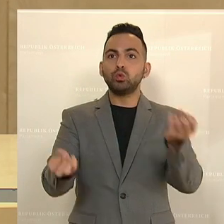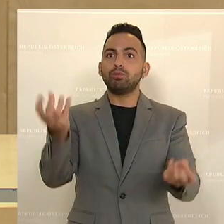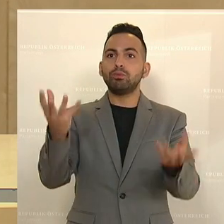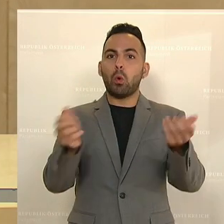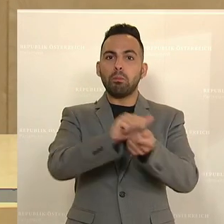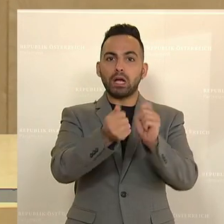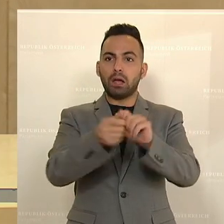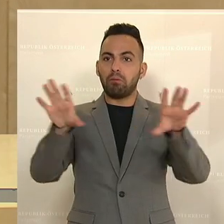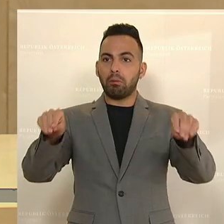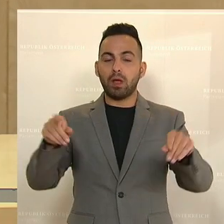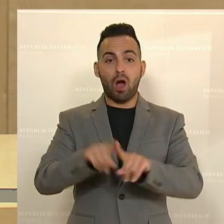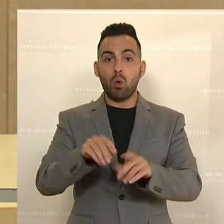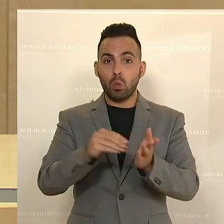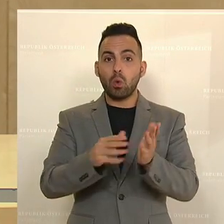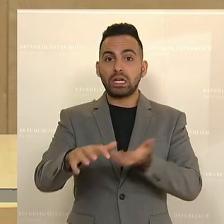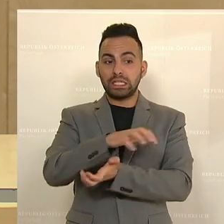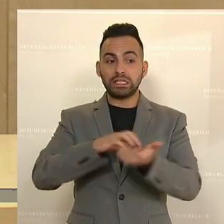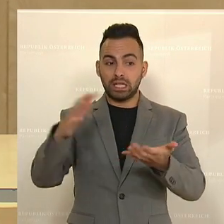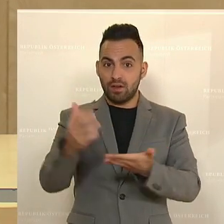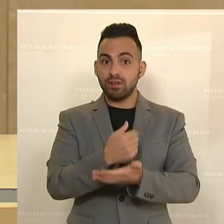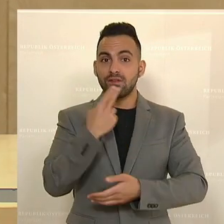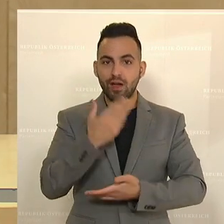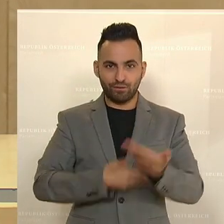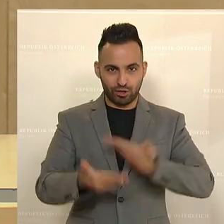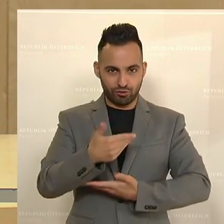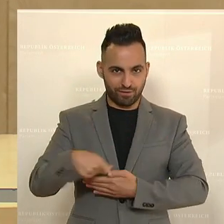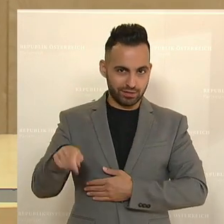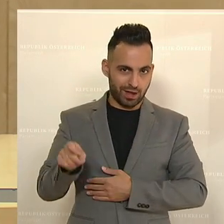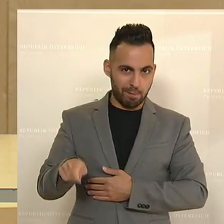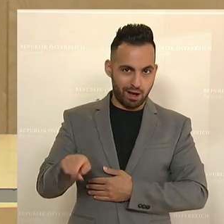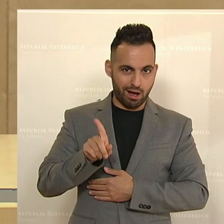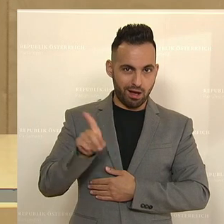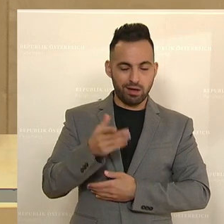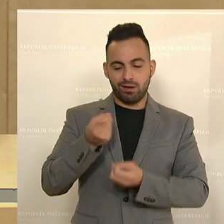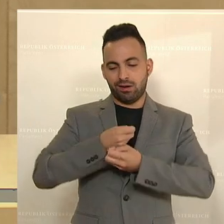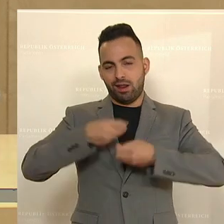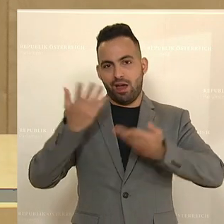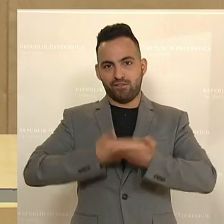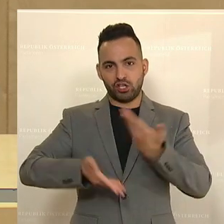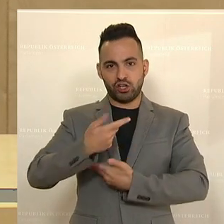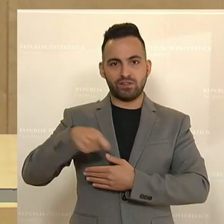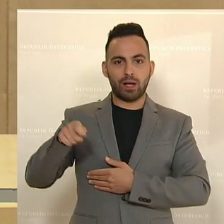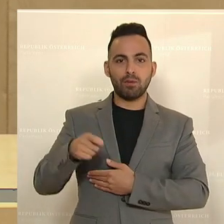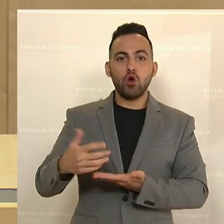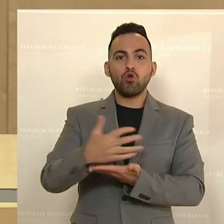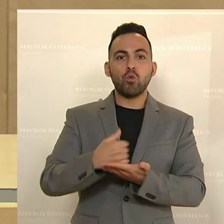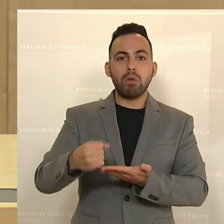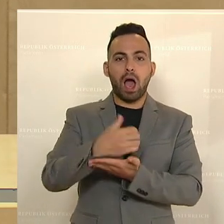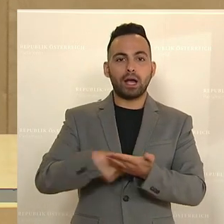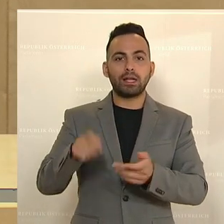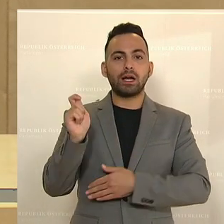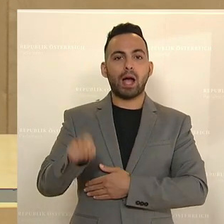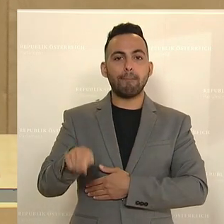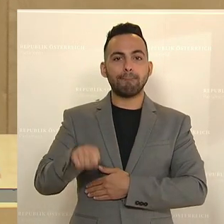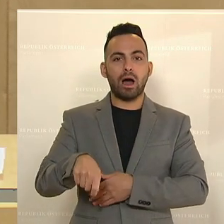weiterer Krisengewinnler ist die Wirtschaftskammer. Die Wirtschaftskammer, die natürlich ihre Umlagen,